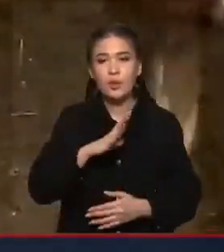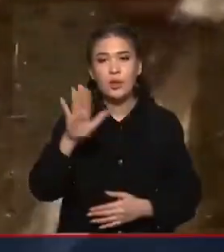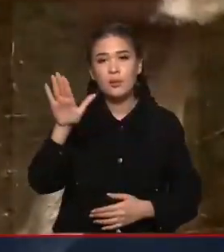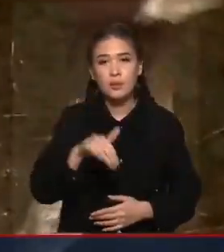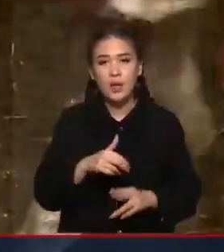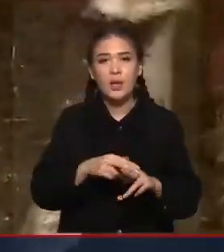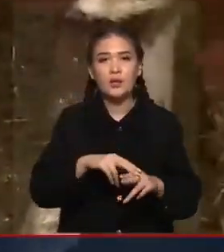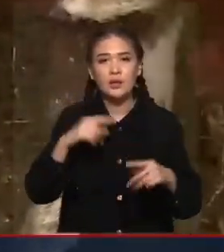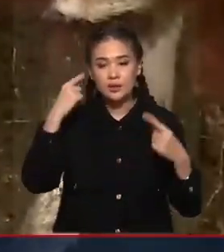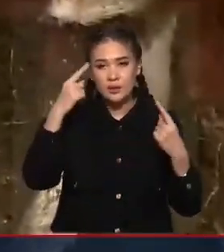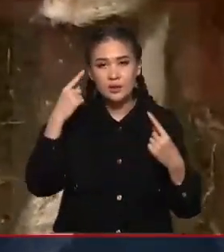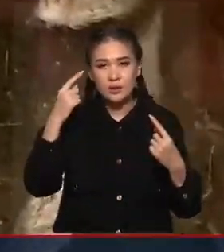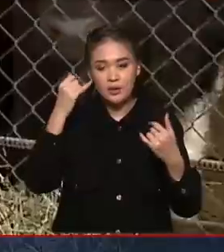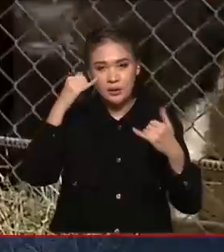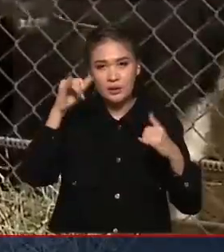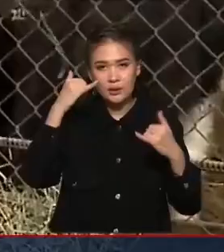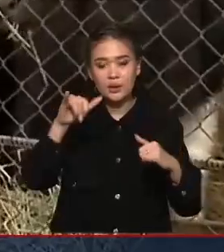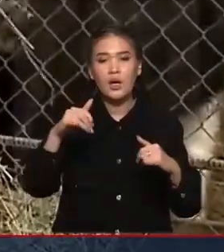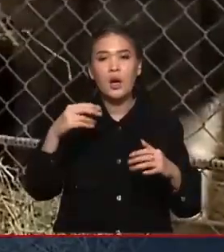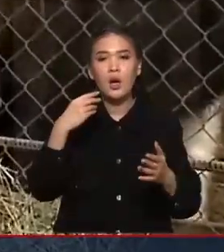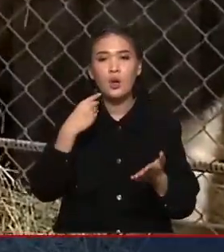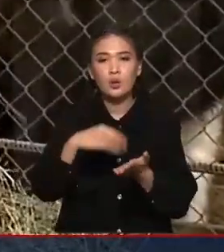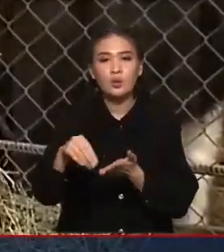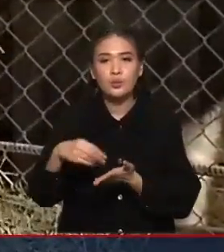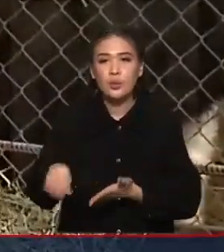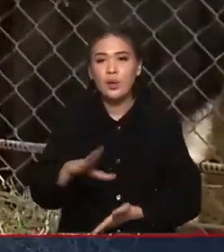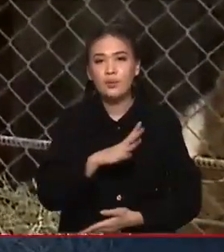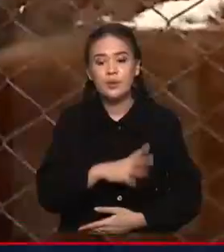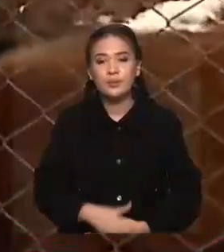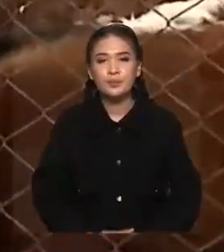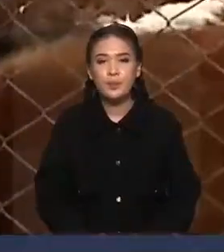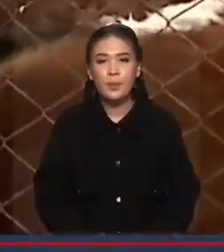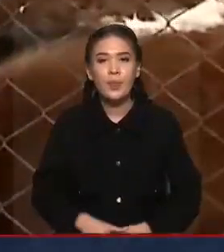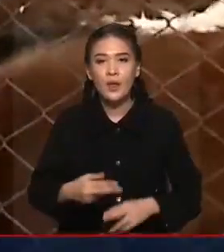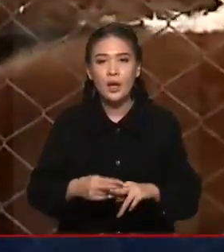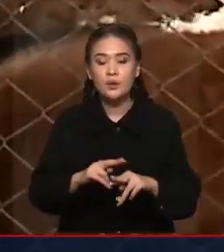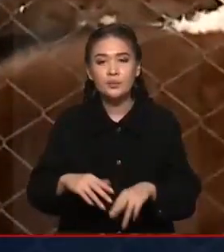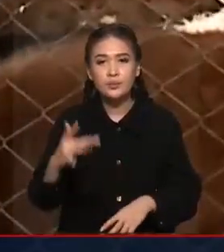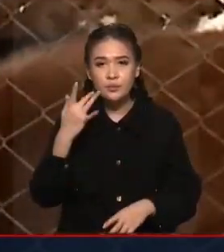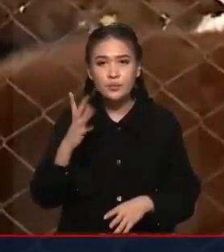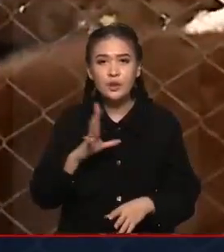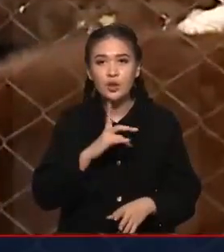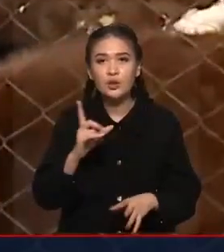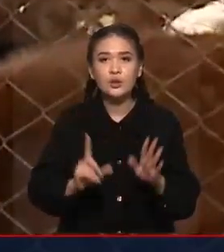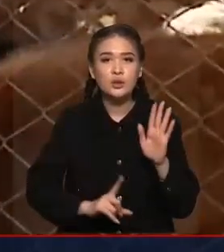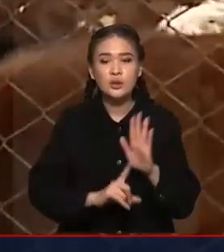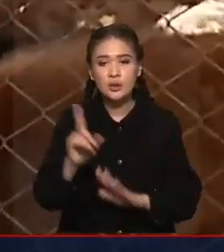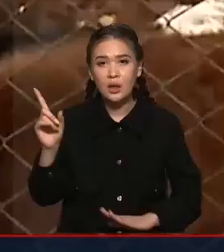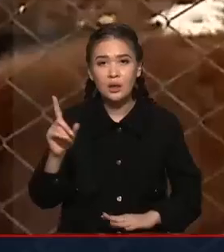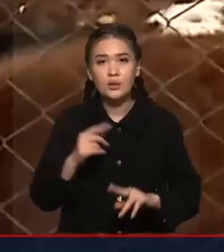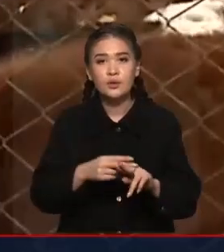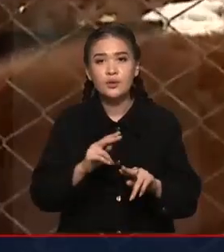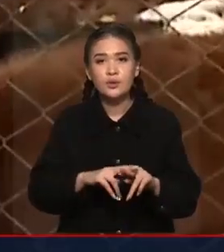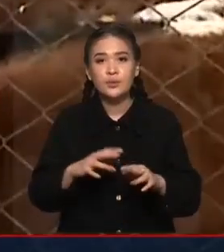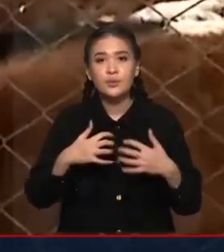сиыр сатып алған. Ерінбесең еңбектен емерің көп дейді ол. Малға құмар болған кейін келе сап енші басын бергенде малды